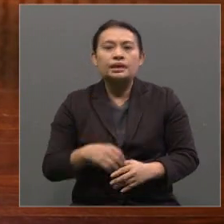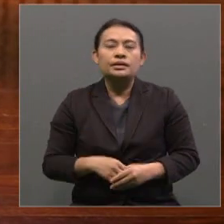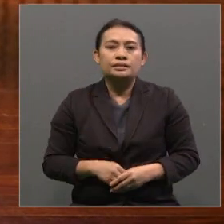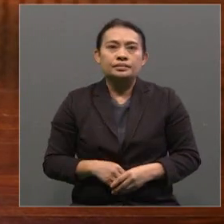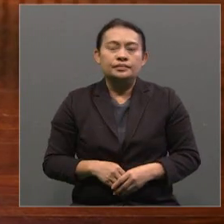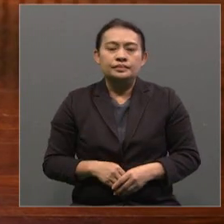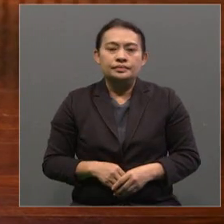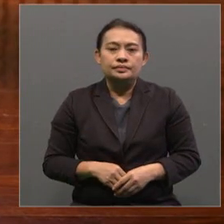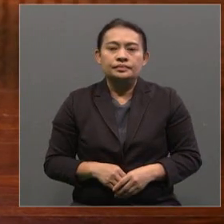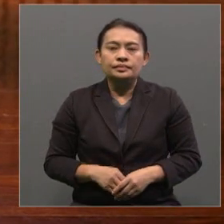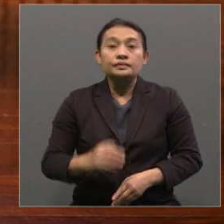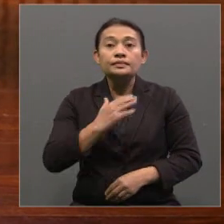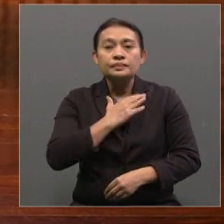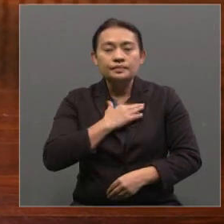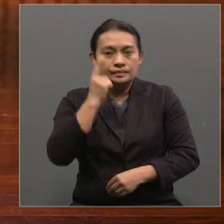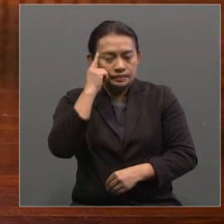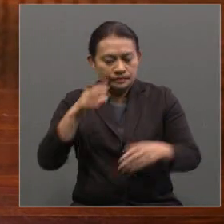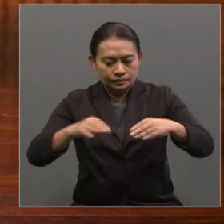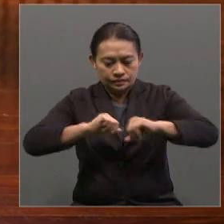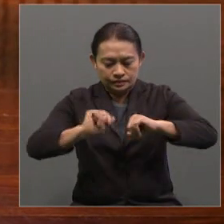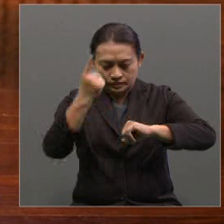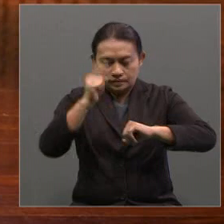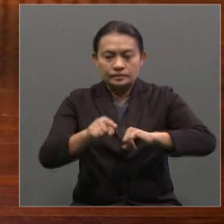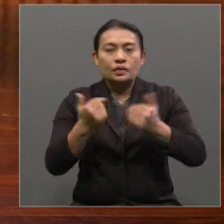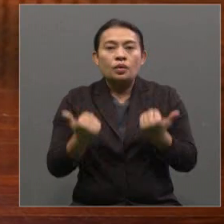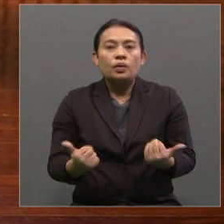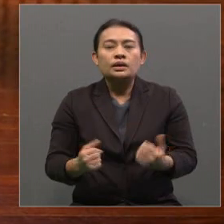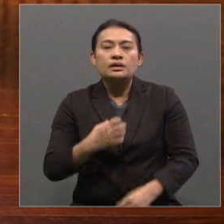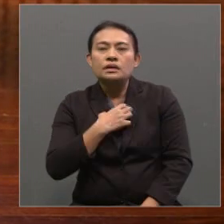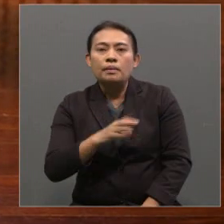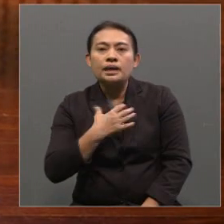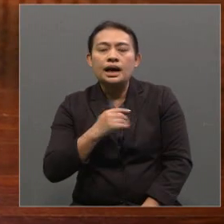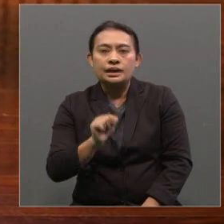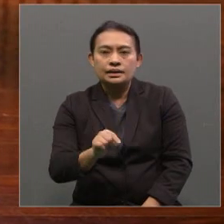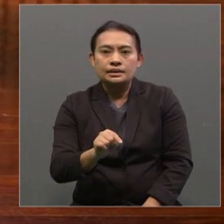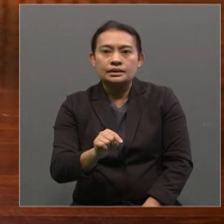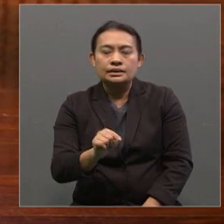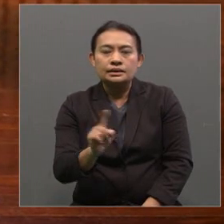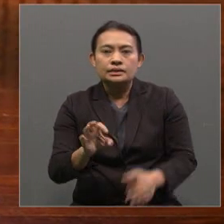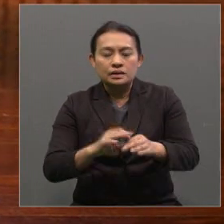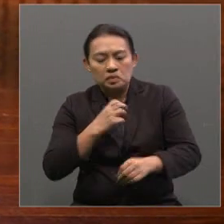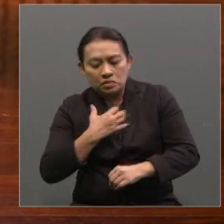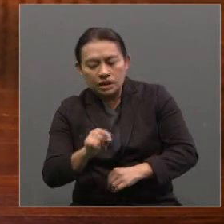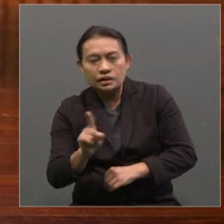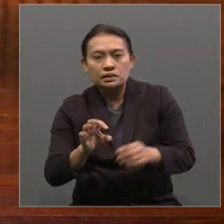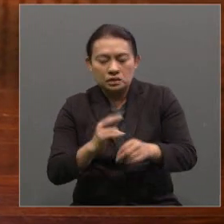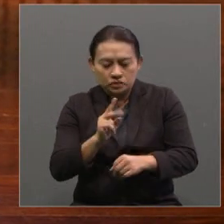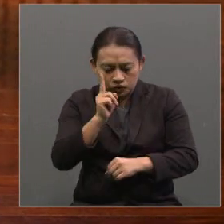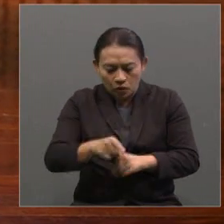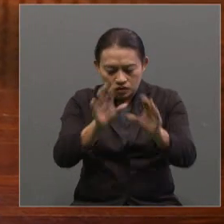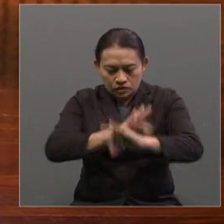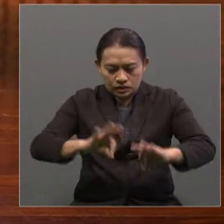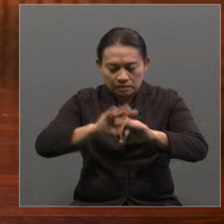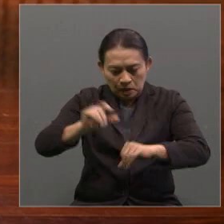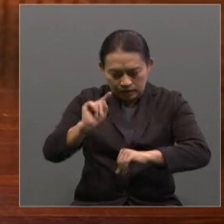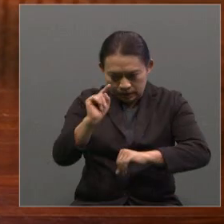ล้วเนี่ยผมคิดว่าคนรุ่นใหม่นะครับวันนี้ยังไม่ต้องการอะไรที่มันมากไปกว่าเอาให้มันชัดก่อน ครับ